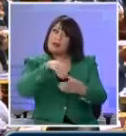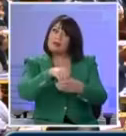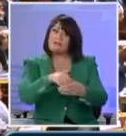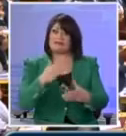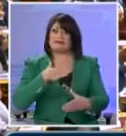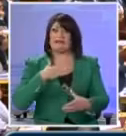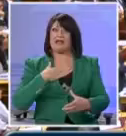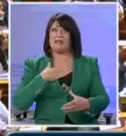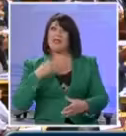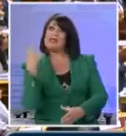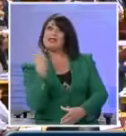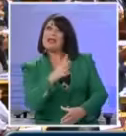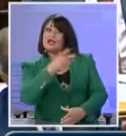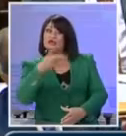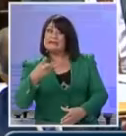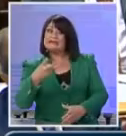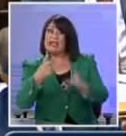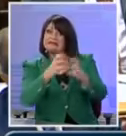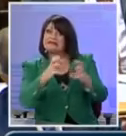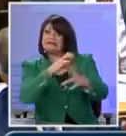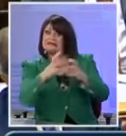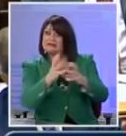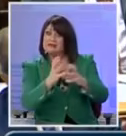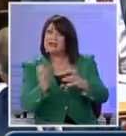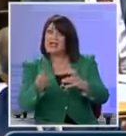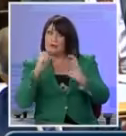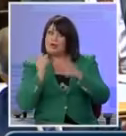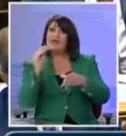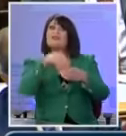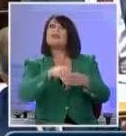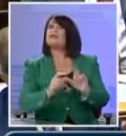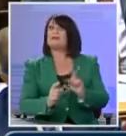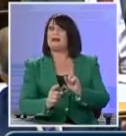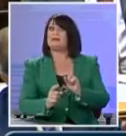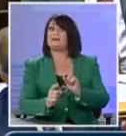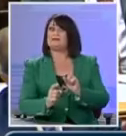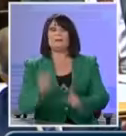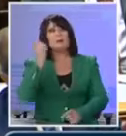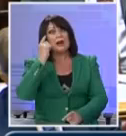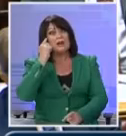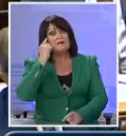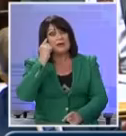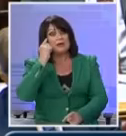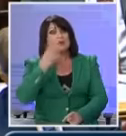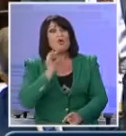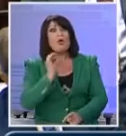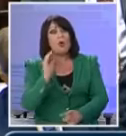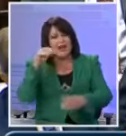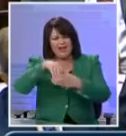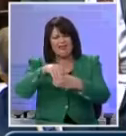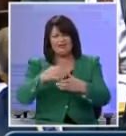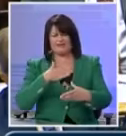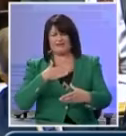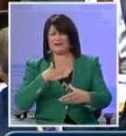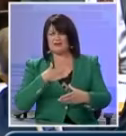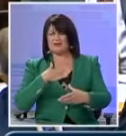δεν αναμίχθηκαν κά σας ούτε κανείς απ τη νέα δημοκρατία και είναι κατανοητό γιατί το κάνετε κύριε πρόεδρε αλλά δεν περίμενα